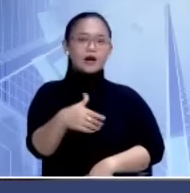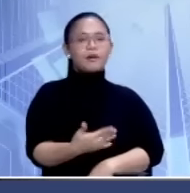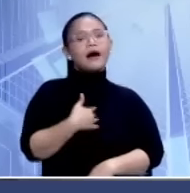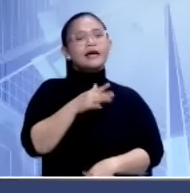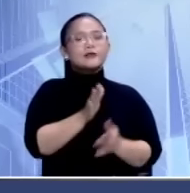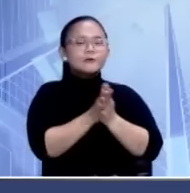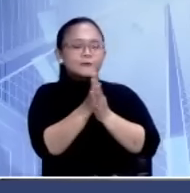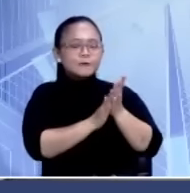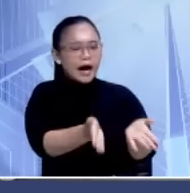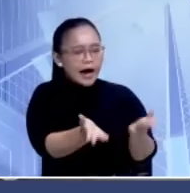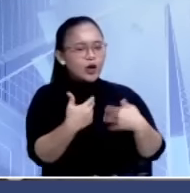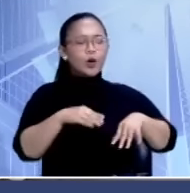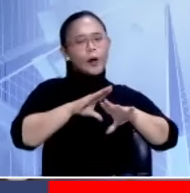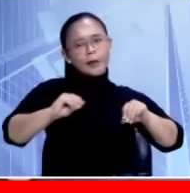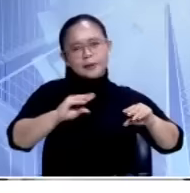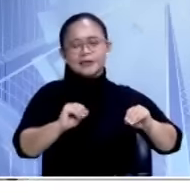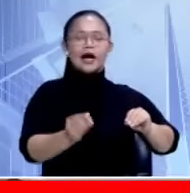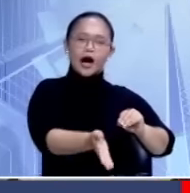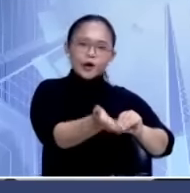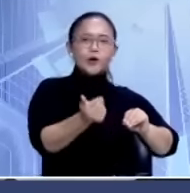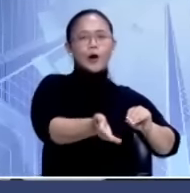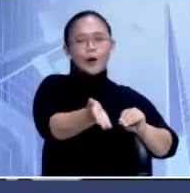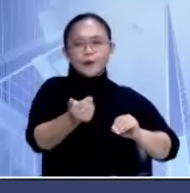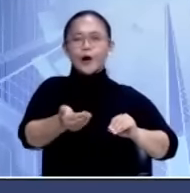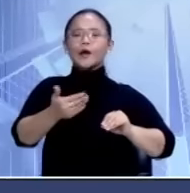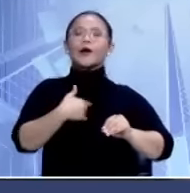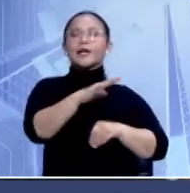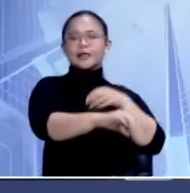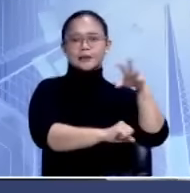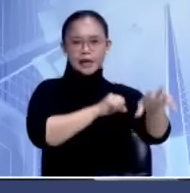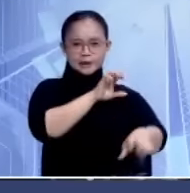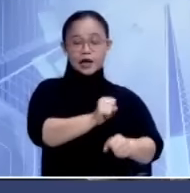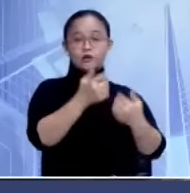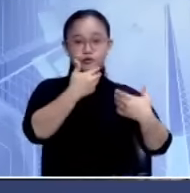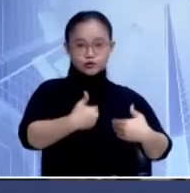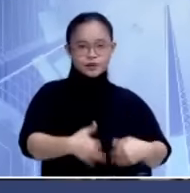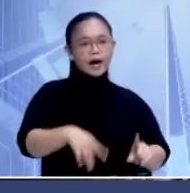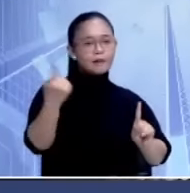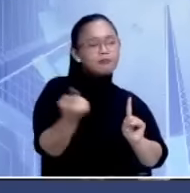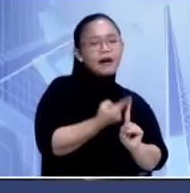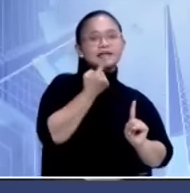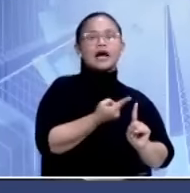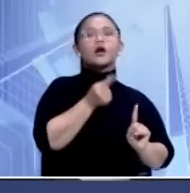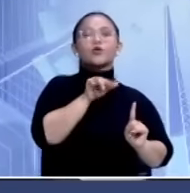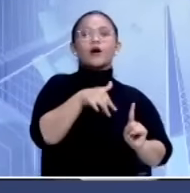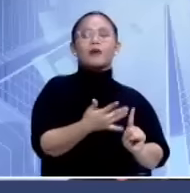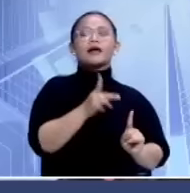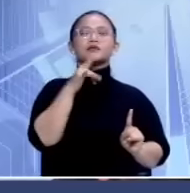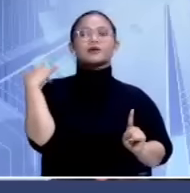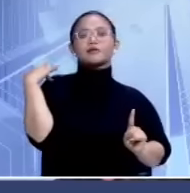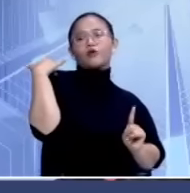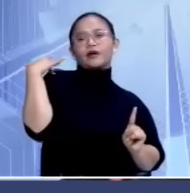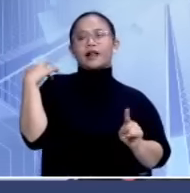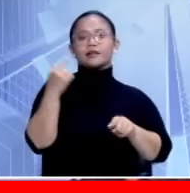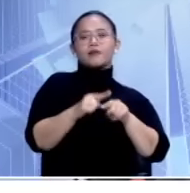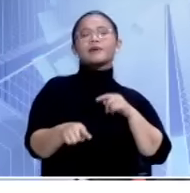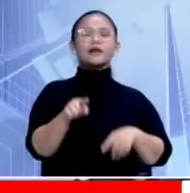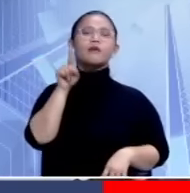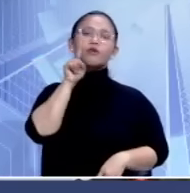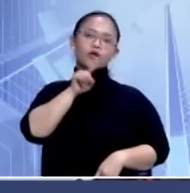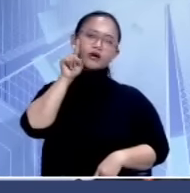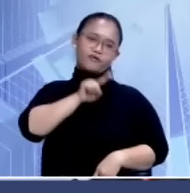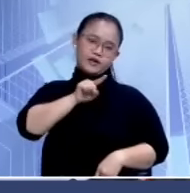membuka lowongan pekerjaan di media sosial. Para korban kemudian diperdaya untuk menjadi model konten dewasa dengan iming-iming bonus